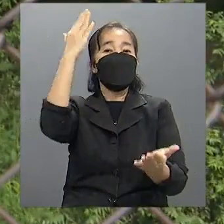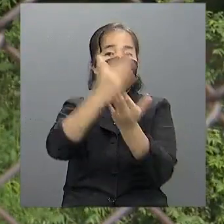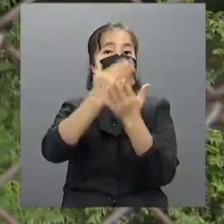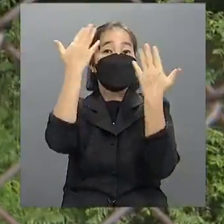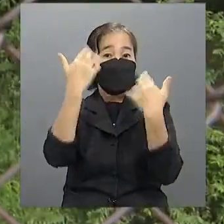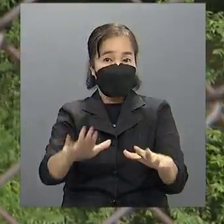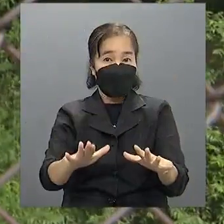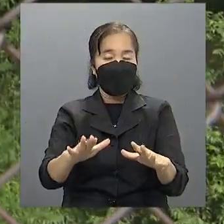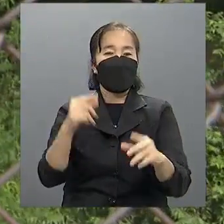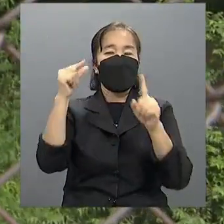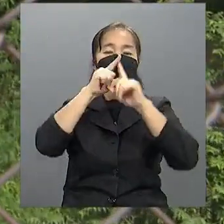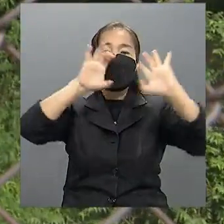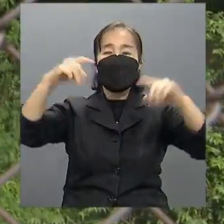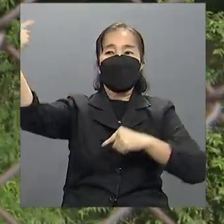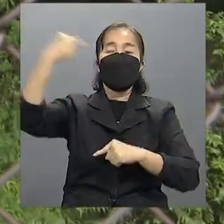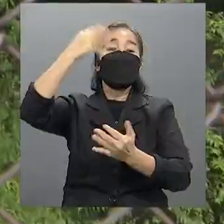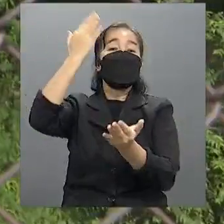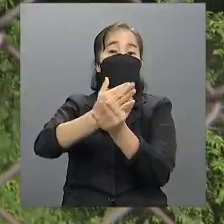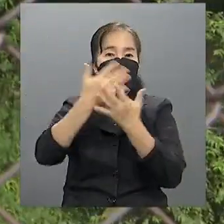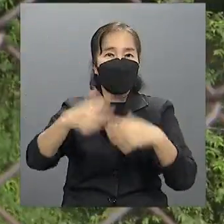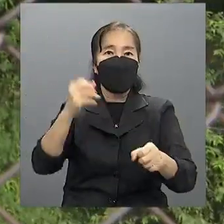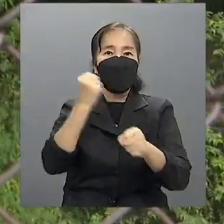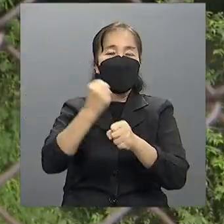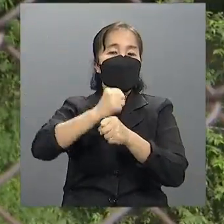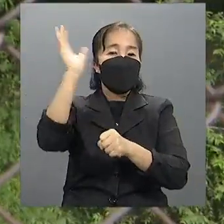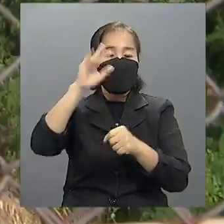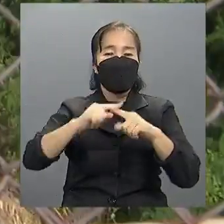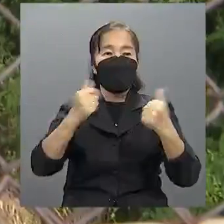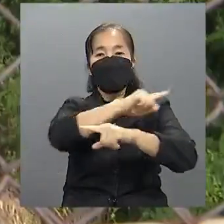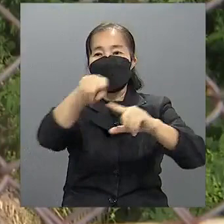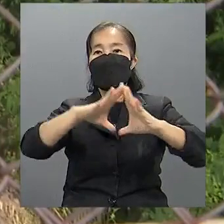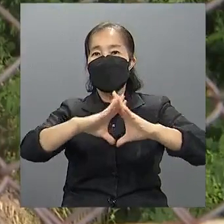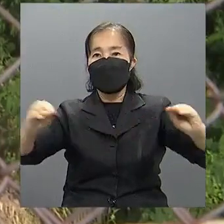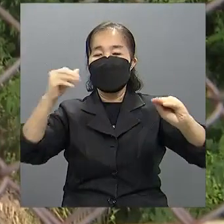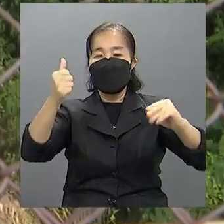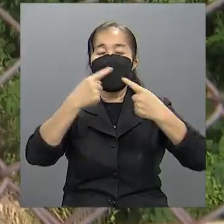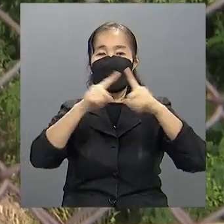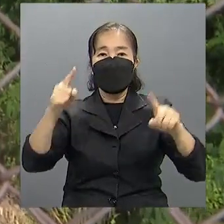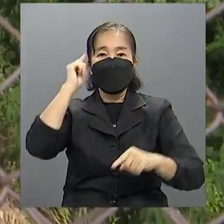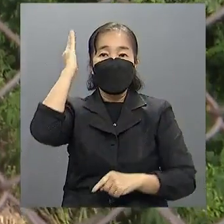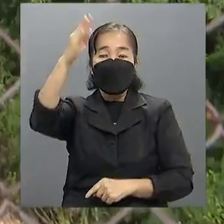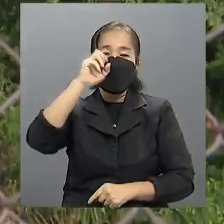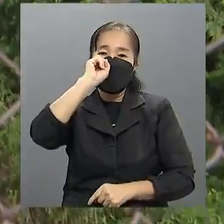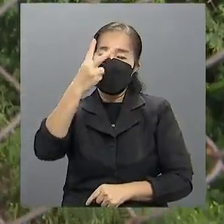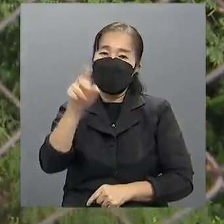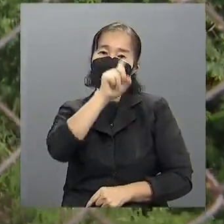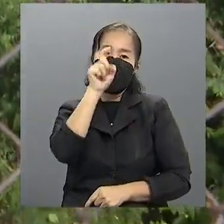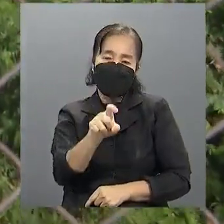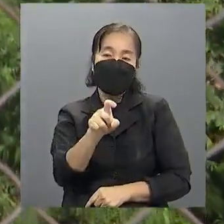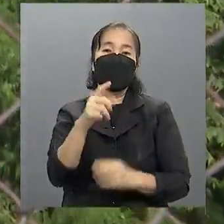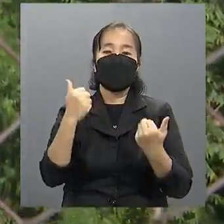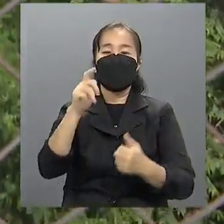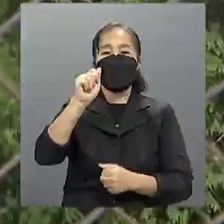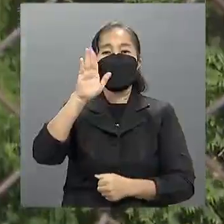าลและทำให้สถานการณ์ในพื้นที่กลับสู่ภาวะปกติแต่หากเหมืองทองกลับมาเปิดอีกครั้งอบต.ก็ถือเป็นองค์กรสำคั